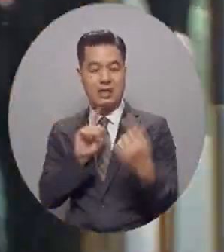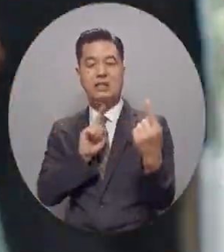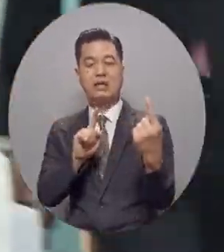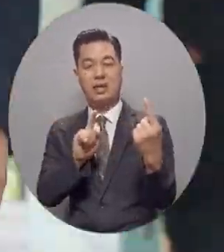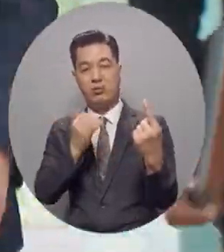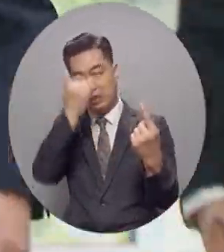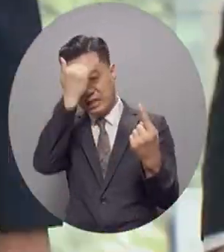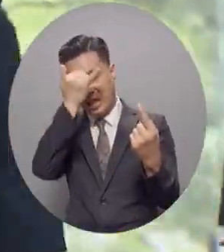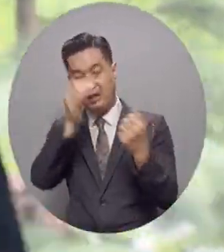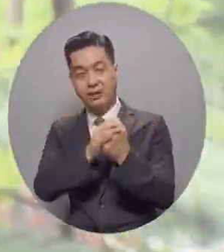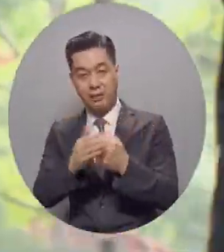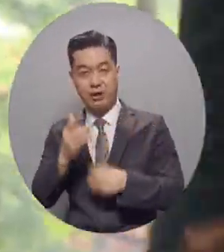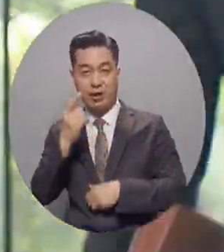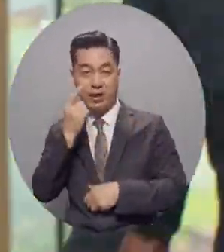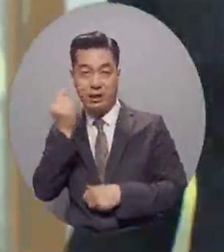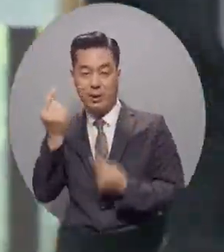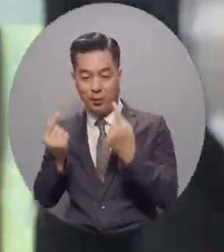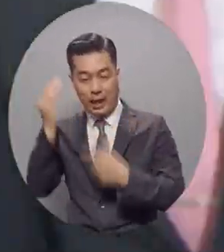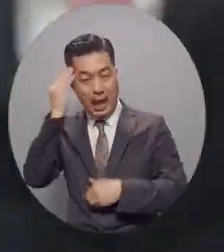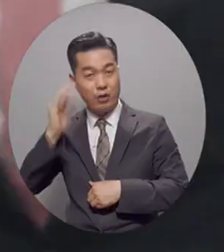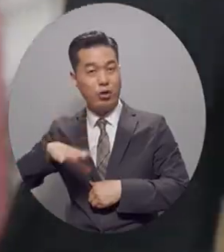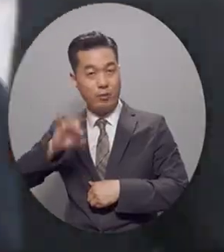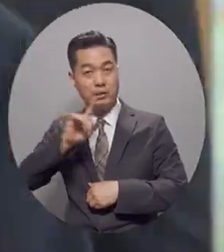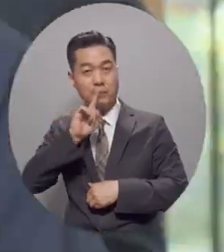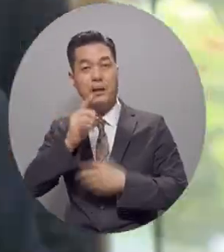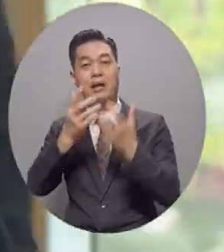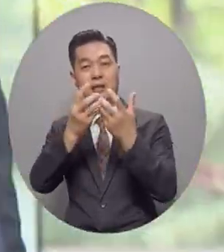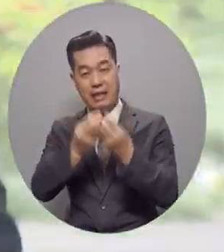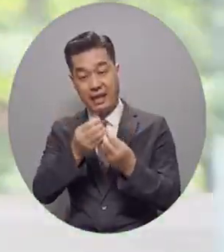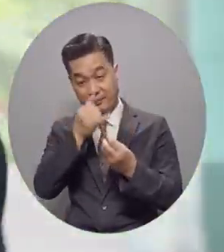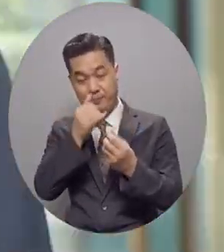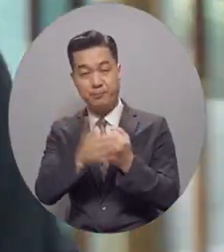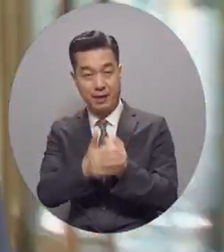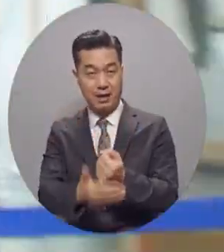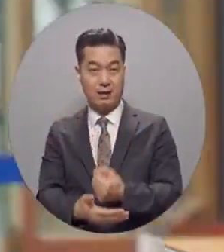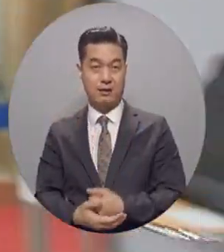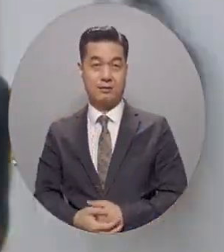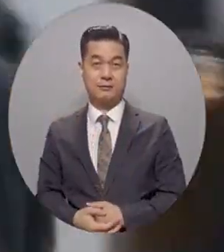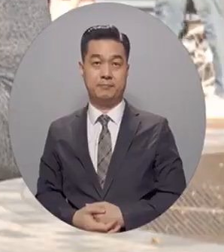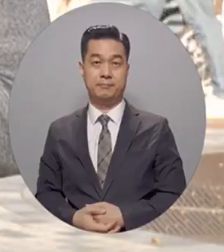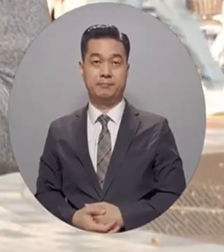차원에서 일본보다 한국을 먼저 말한 사례들이 있었다고 덧붙였습니다.